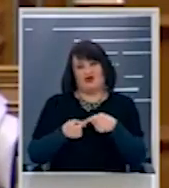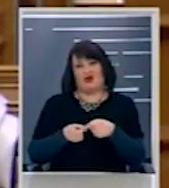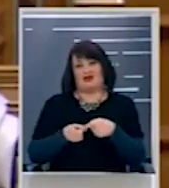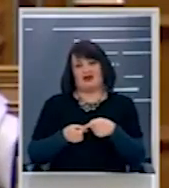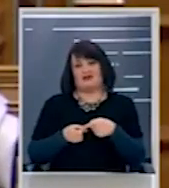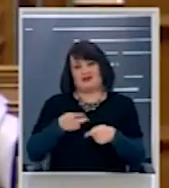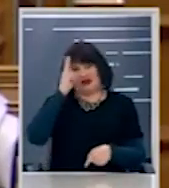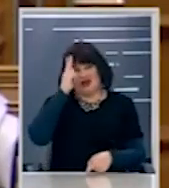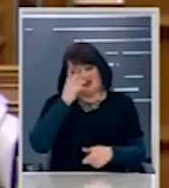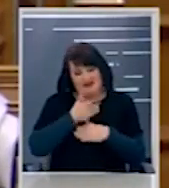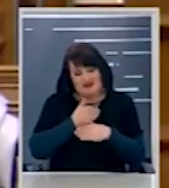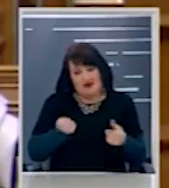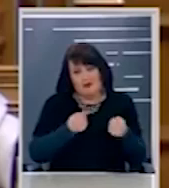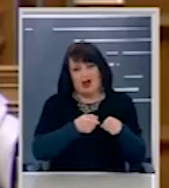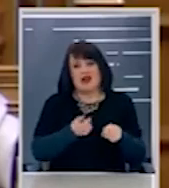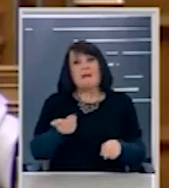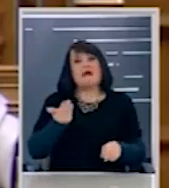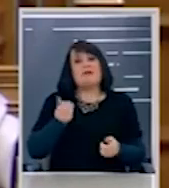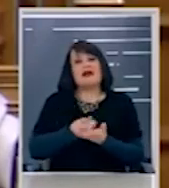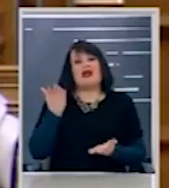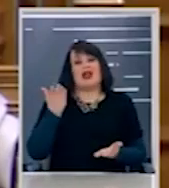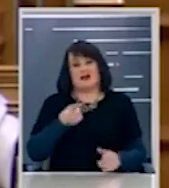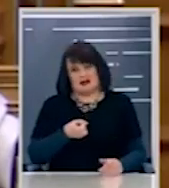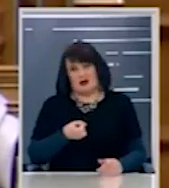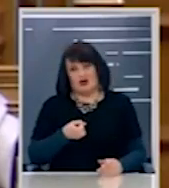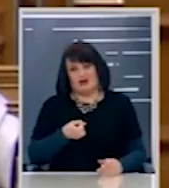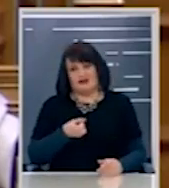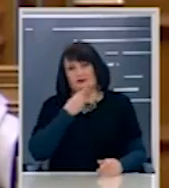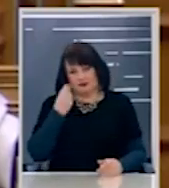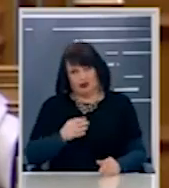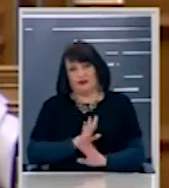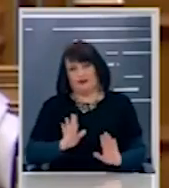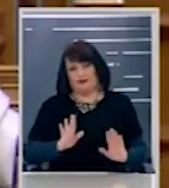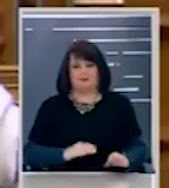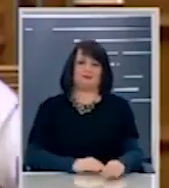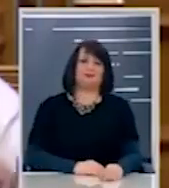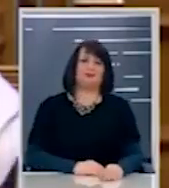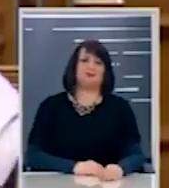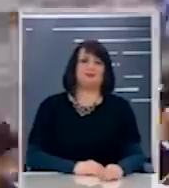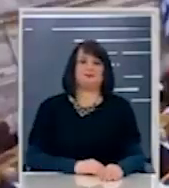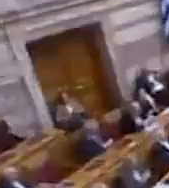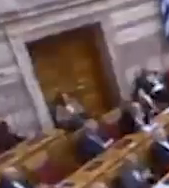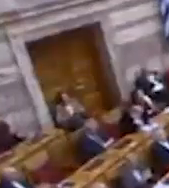στο Βερολίνο λίγο πριν κλείσει η δεύτερη αξιολόγηση.